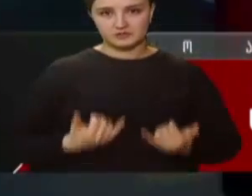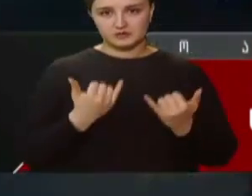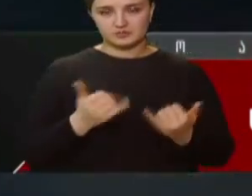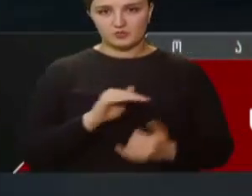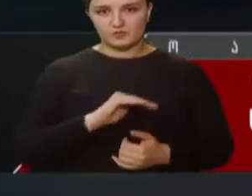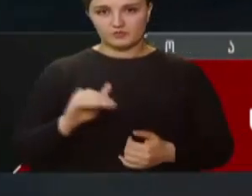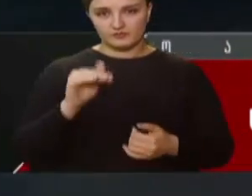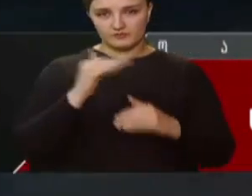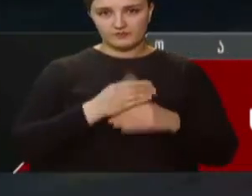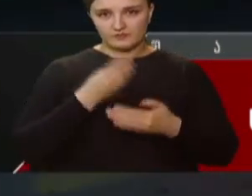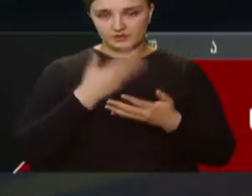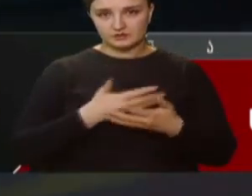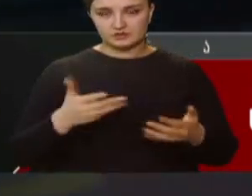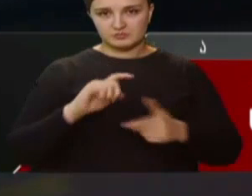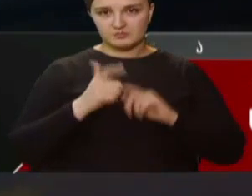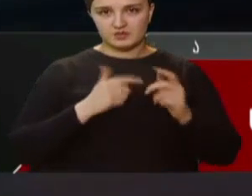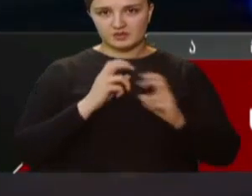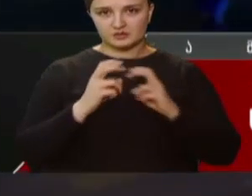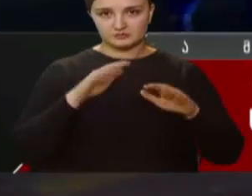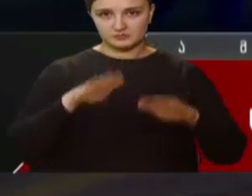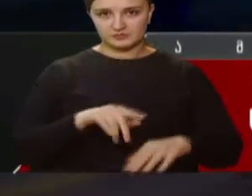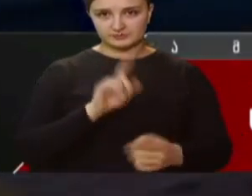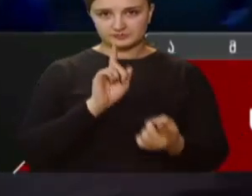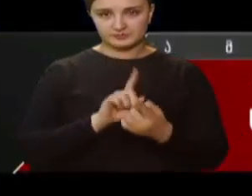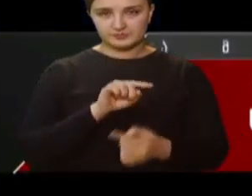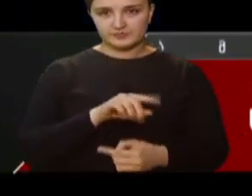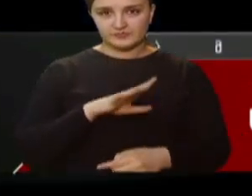ოფიციალური ვახშამი მთაწმინდაზე გაიმართა. ირაკლი ღარიბაშვილმა და ალი